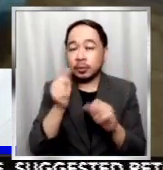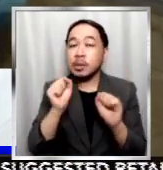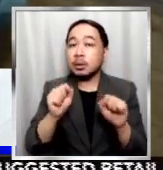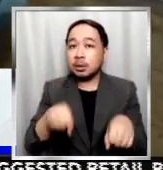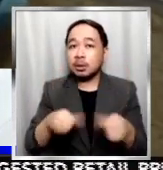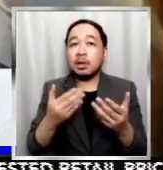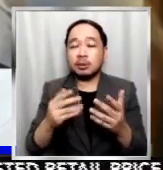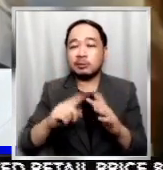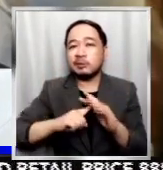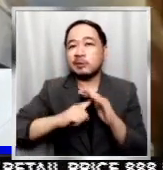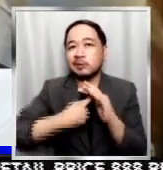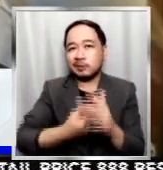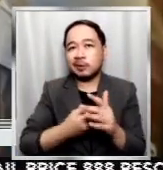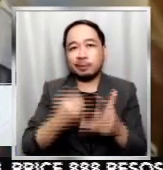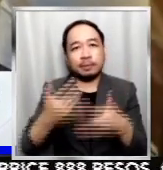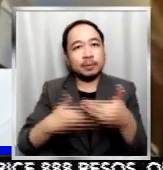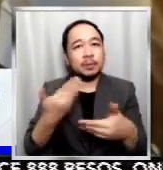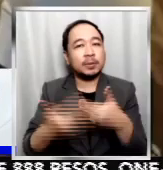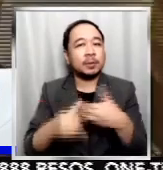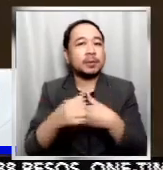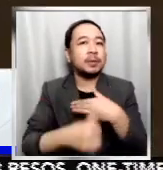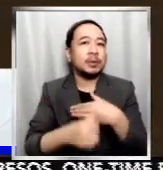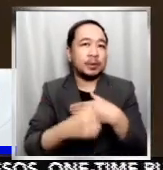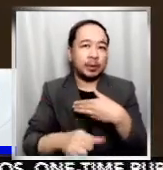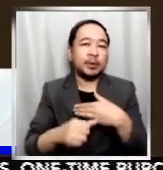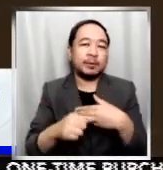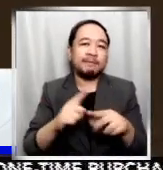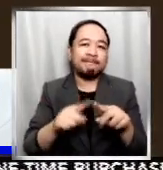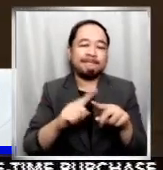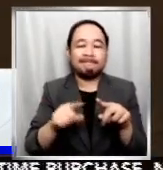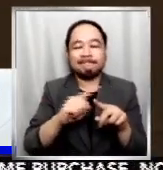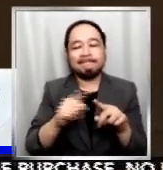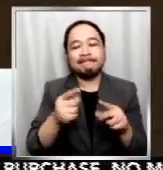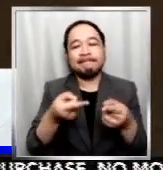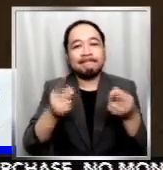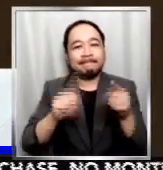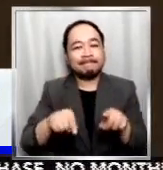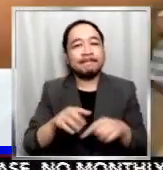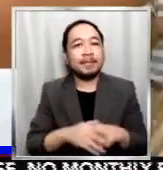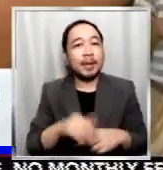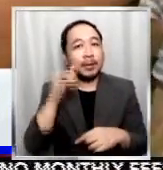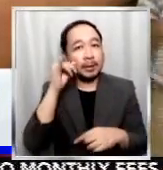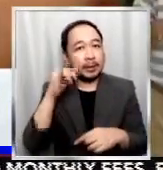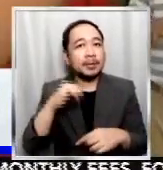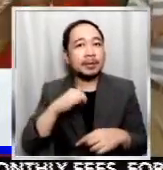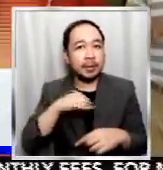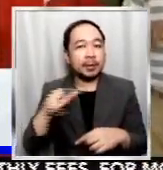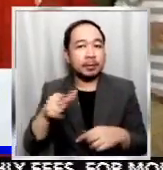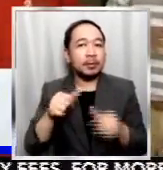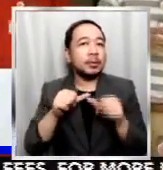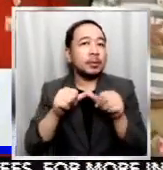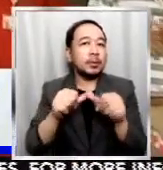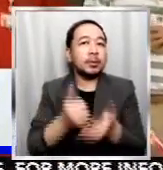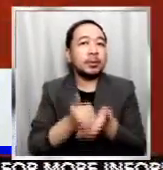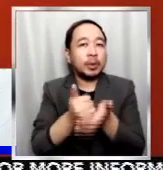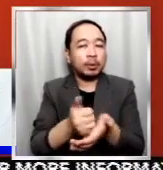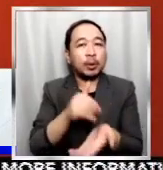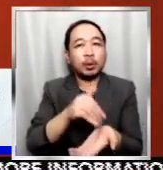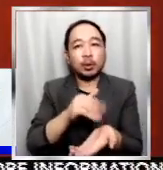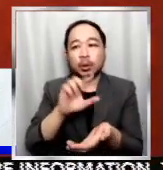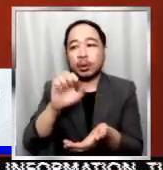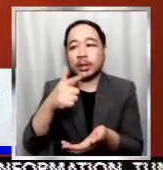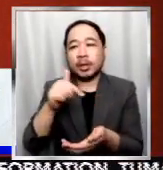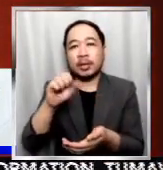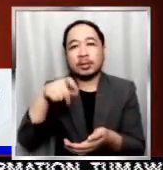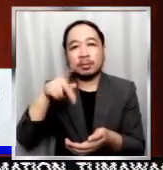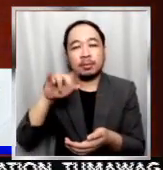na ang operasyon sa ibang cases. Kahapon, matagal raw ang pulong ni Dr. Legaspi at ng BFP Manila kung saan